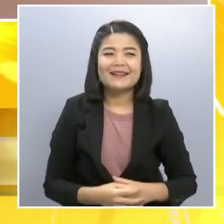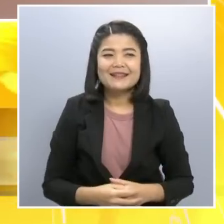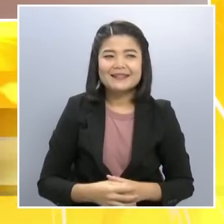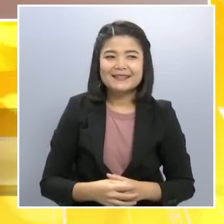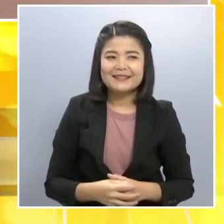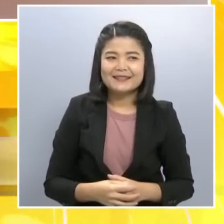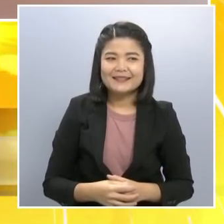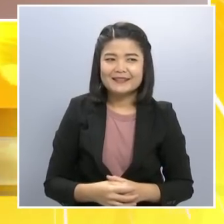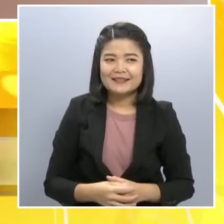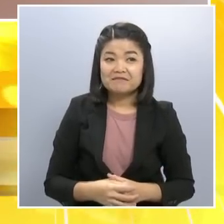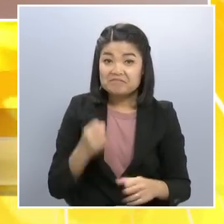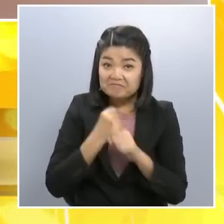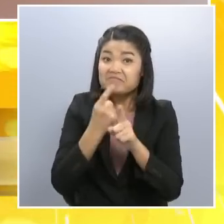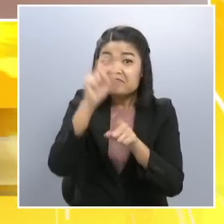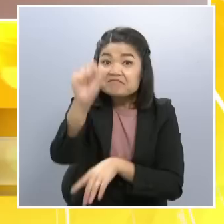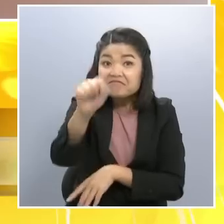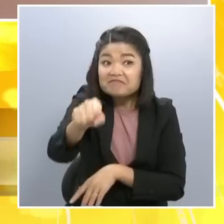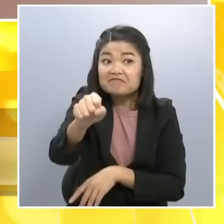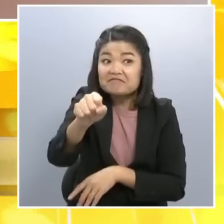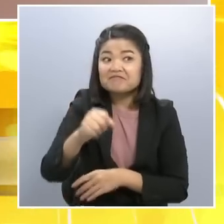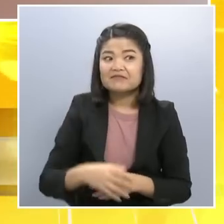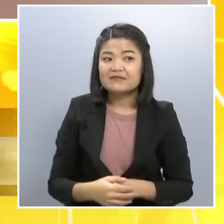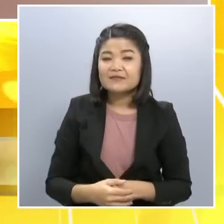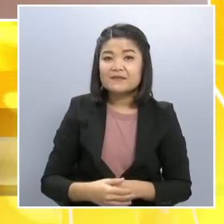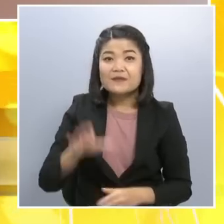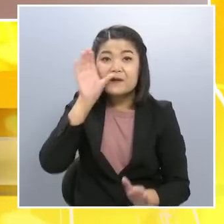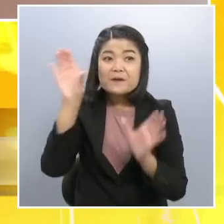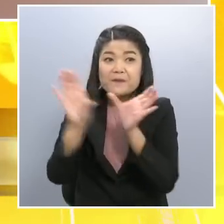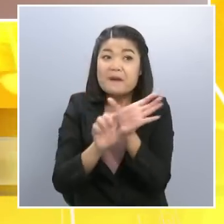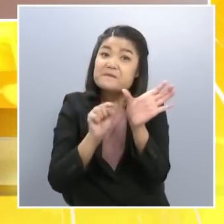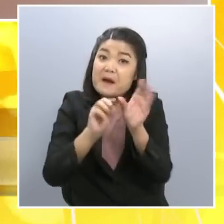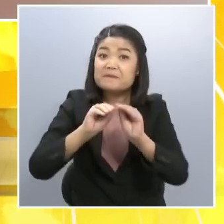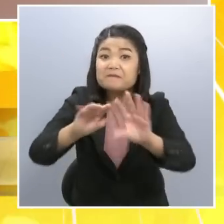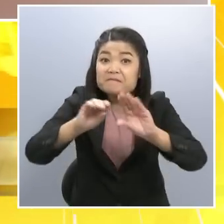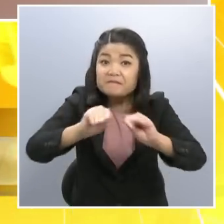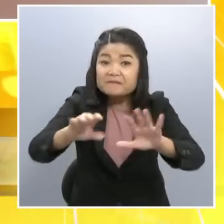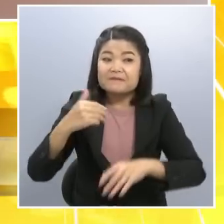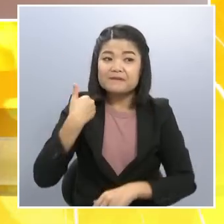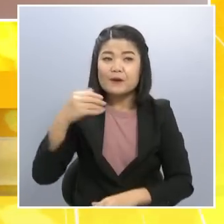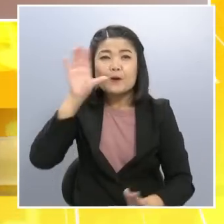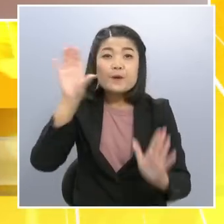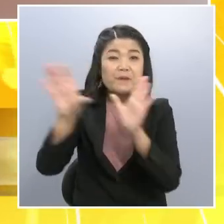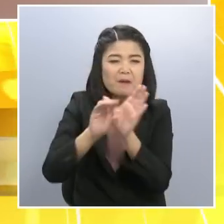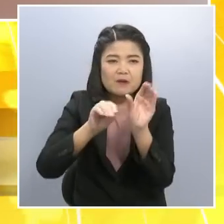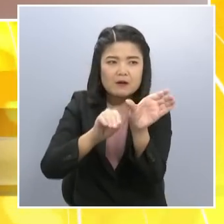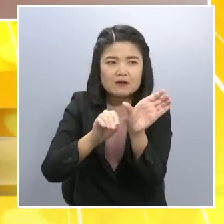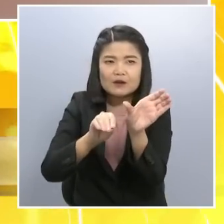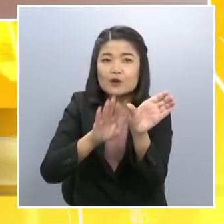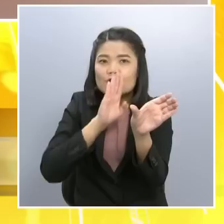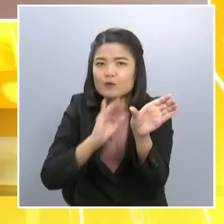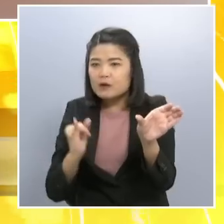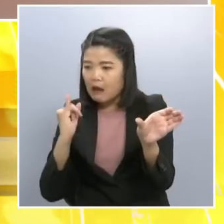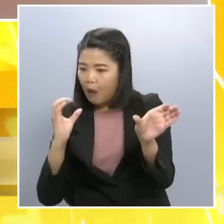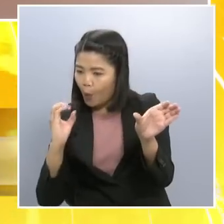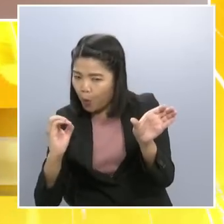ทำตามเหรอคะ ไม่คือหลายคนโพสต์ภาพนี้เมื่อวานนี้เป็นภาพที่ถ้าเกิด IO เขาจับได้จะเป็นภา